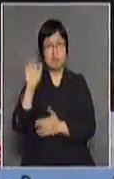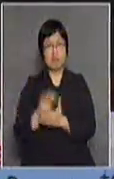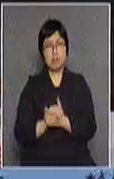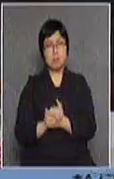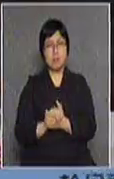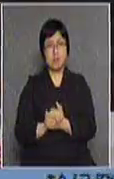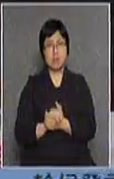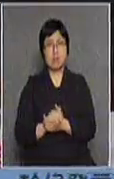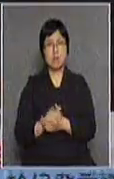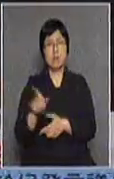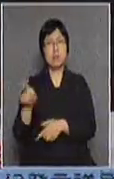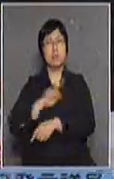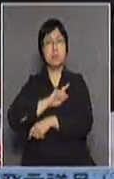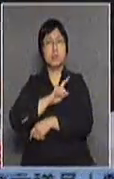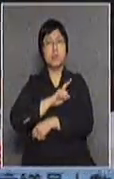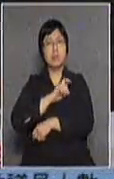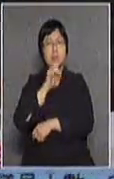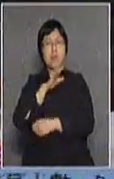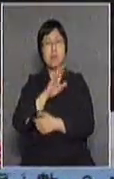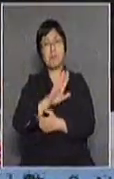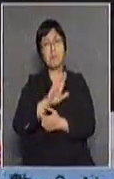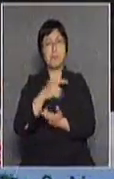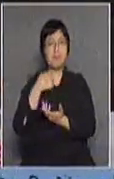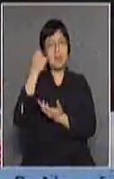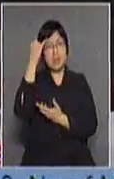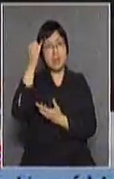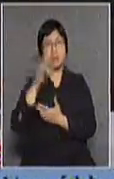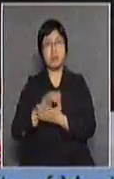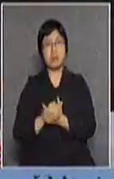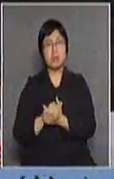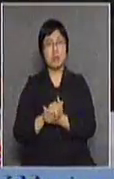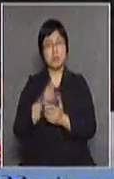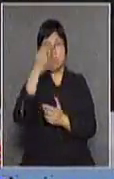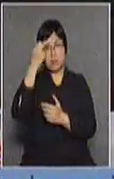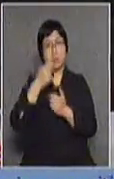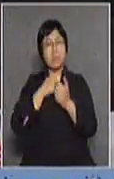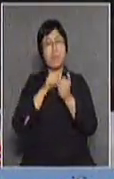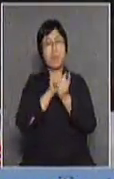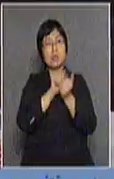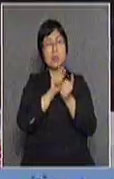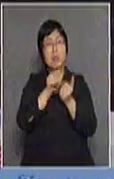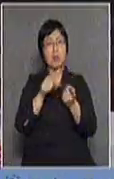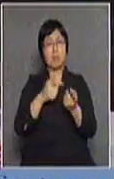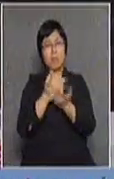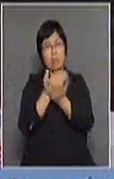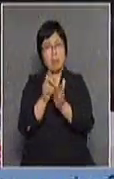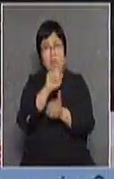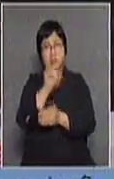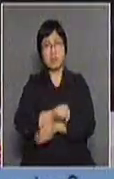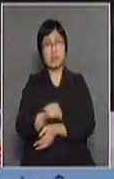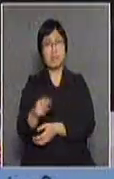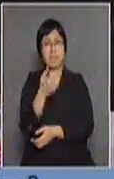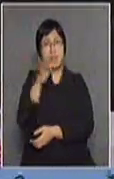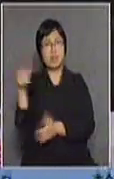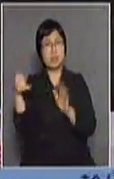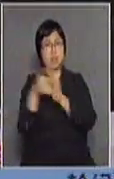他們自己又說不是很懂得同性戀朋友 不同性傾向朋友的問題，但又不讓人加